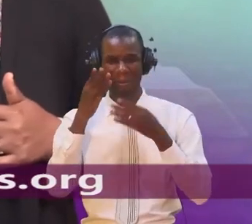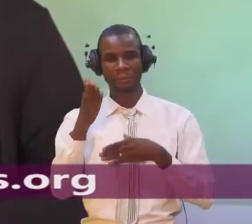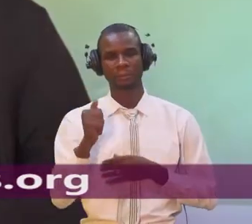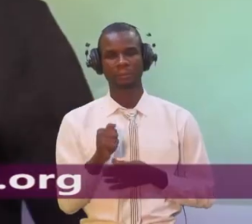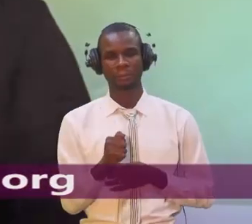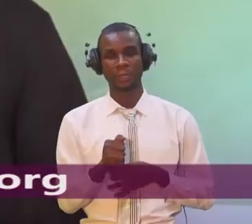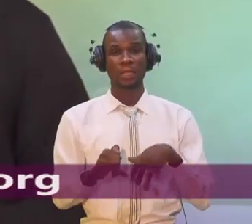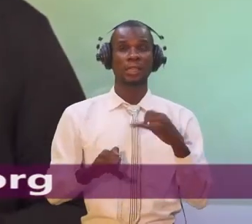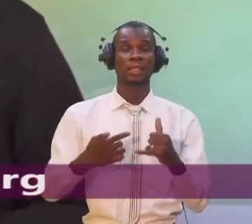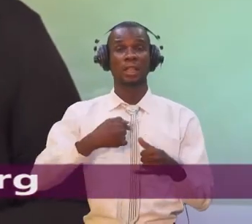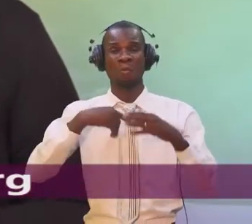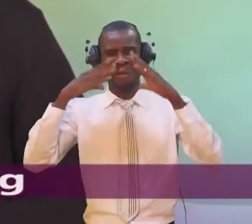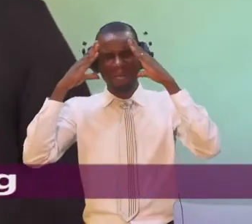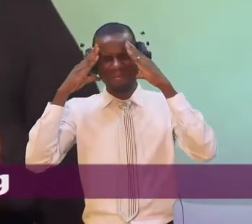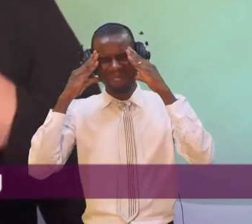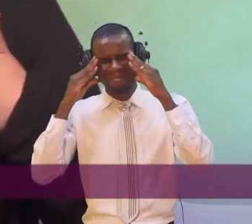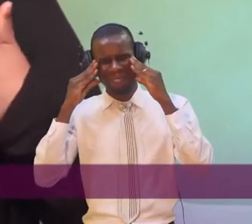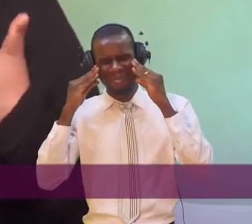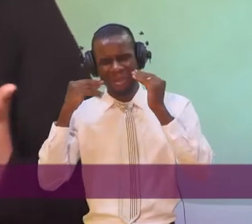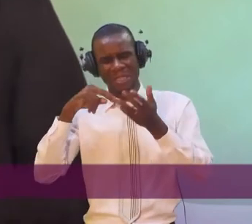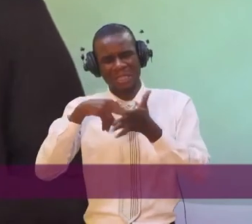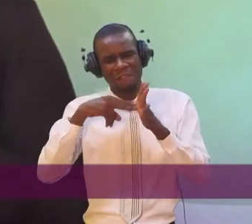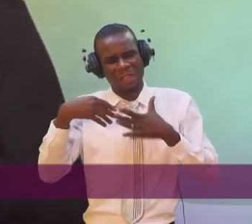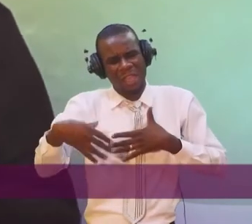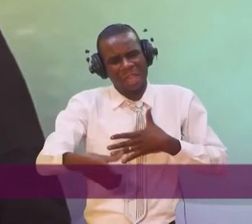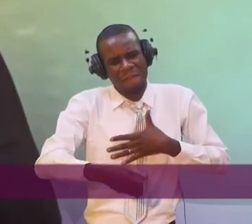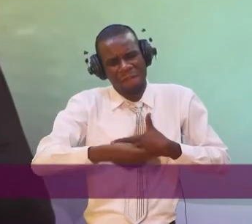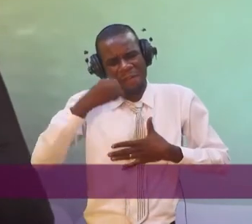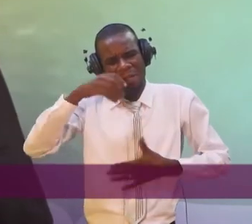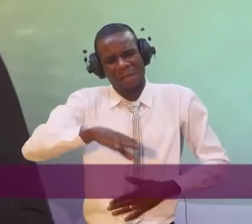Huyu mtu ana msongo kubwa.